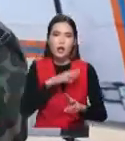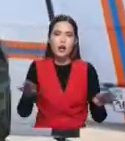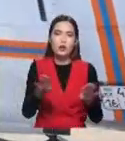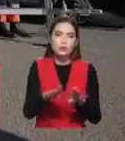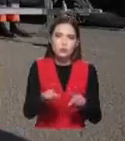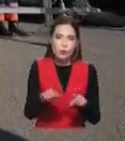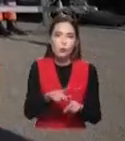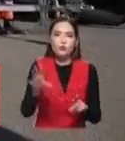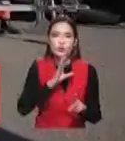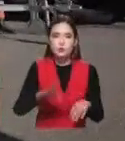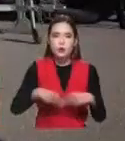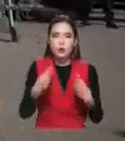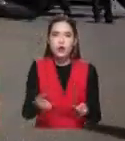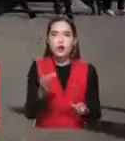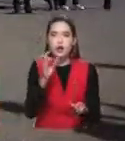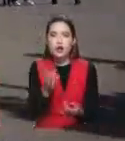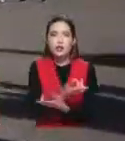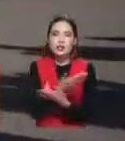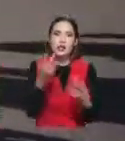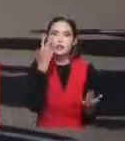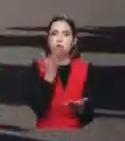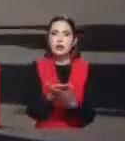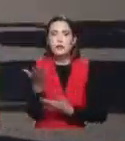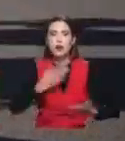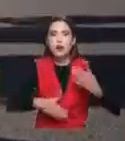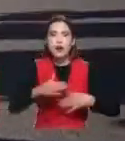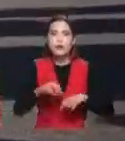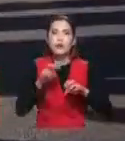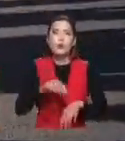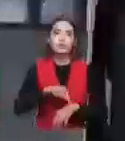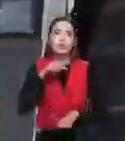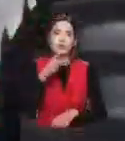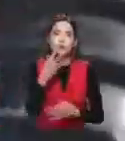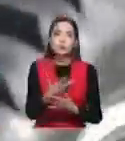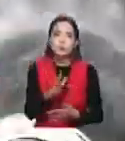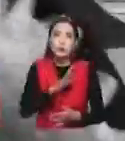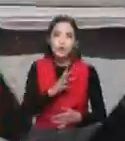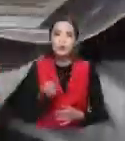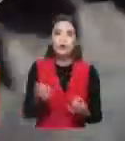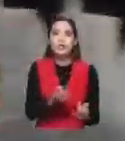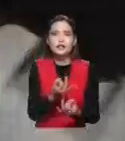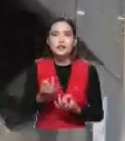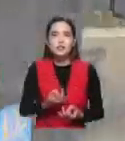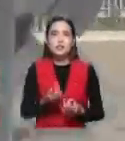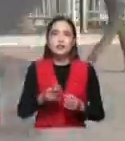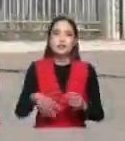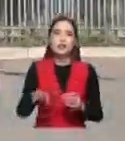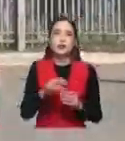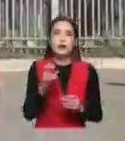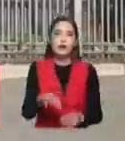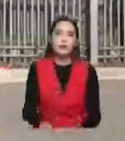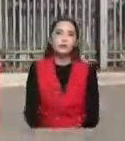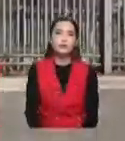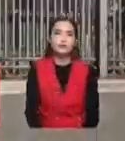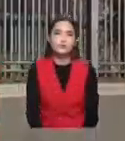бурные эмоции и восторг вызвала поездка на высокопроходимой технике. Тем более, что за рулем находился водитель АС.